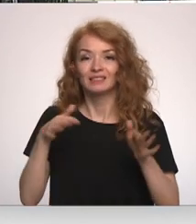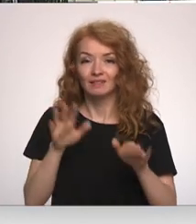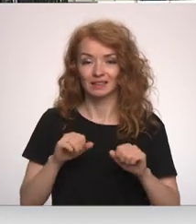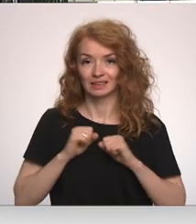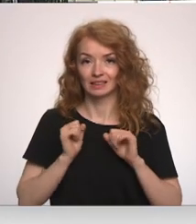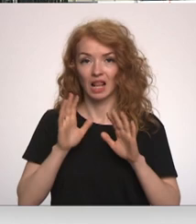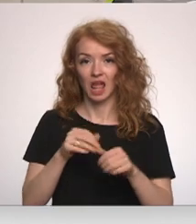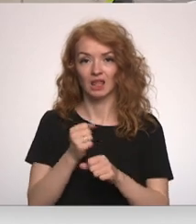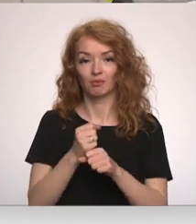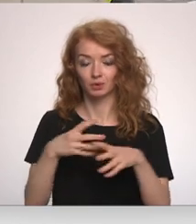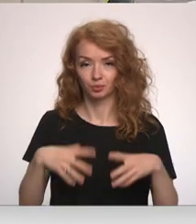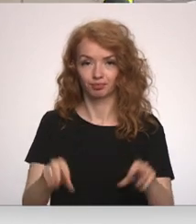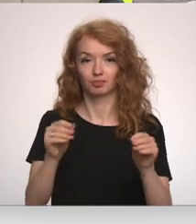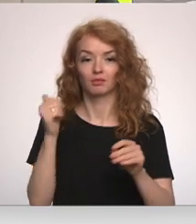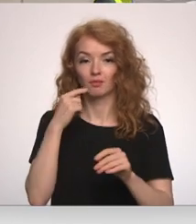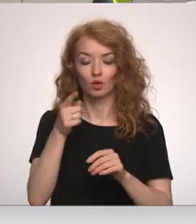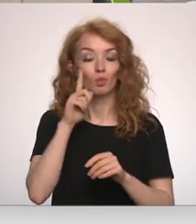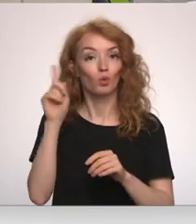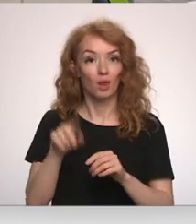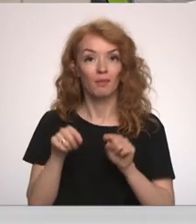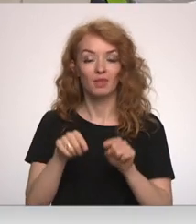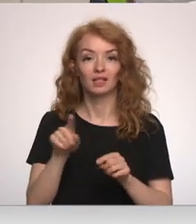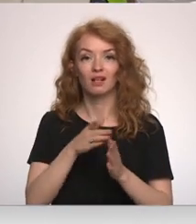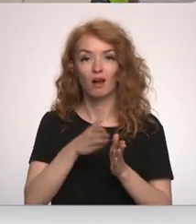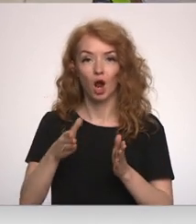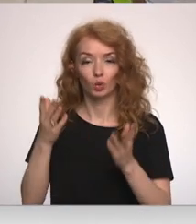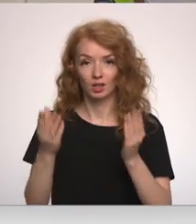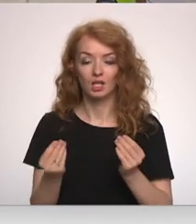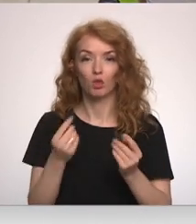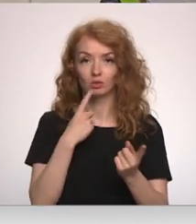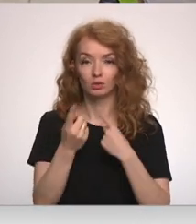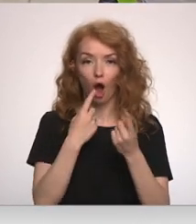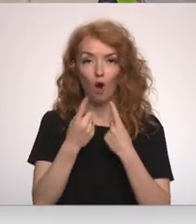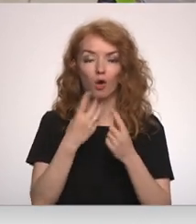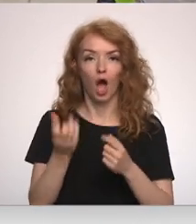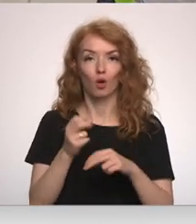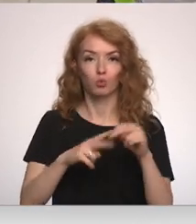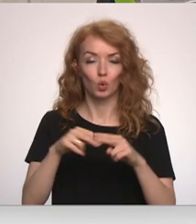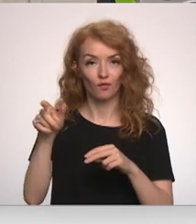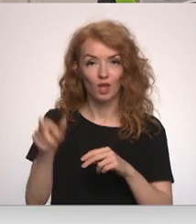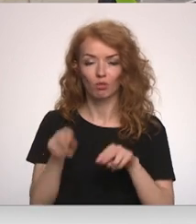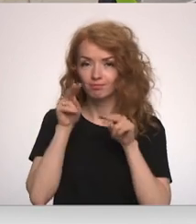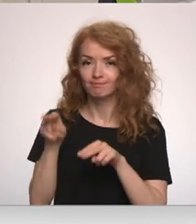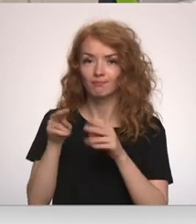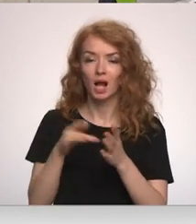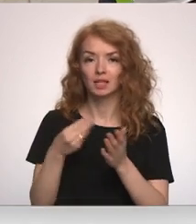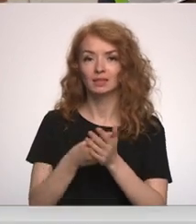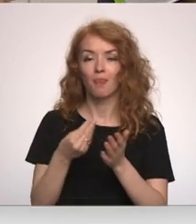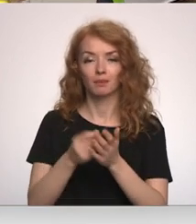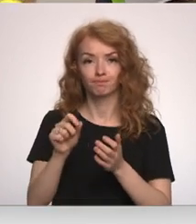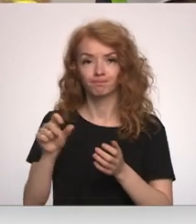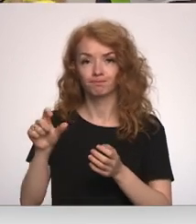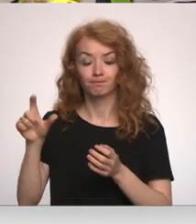darbi turpinātos. Protams, tās ir katru dienu sarunas ar būvniektāju tirgus vērošana, jo sadārdzinājums,